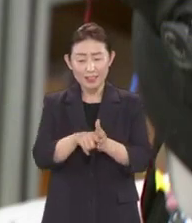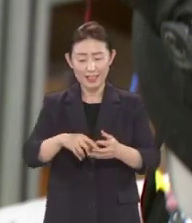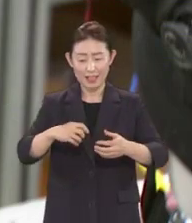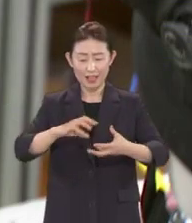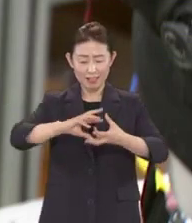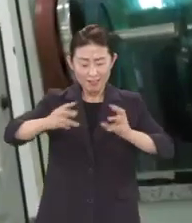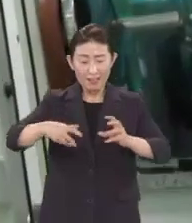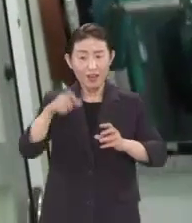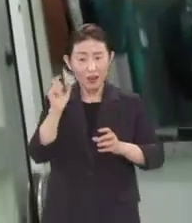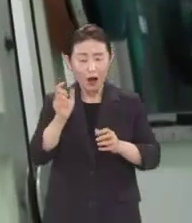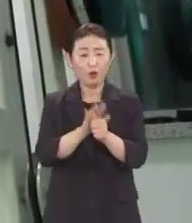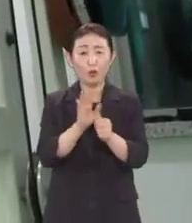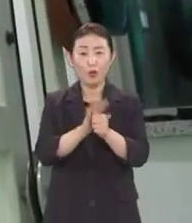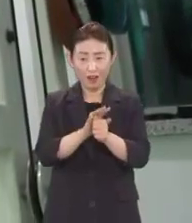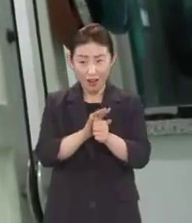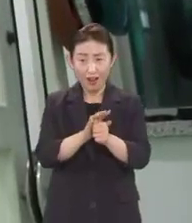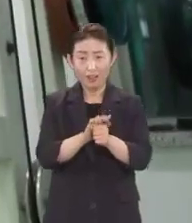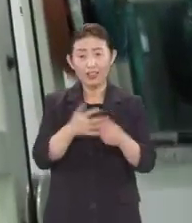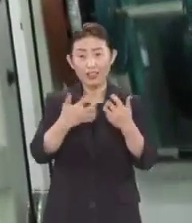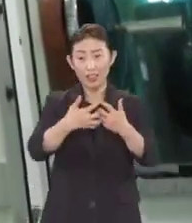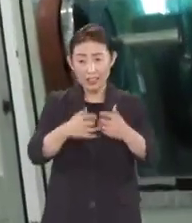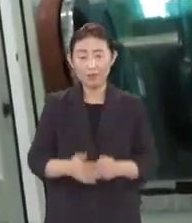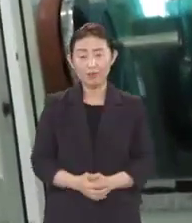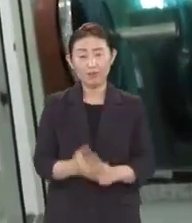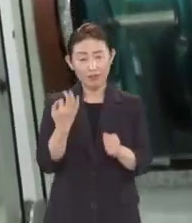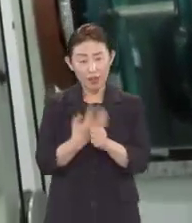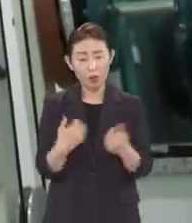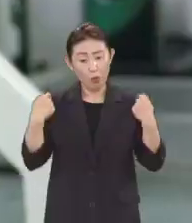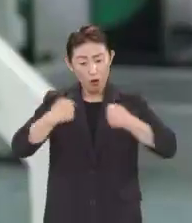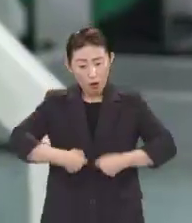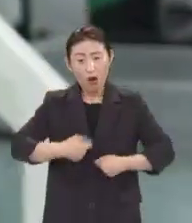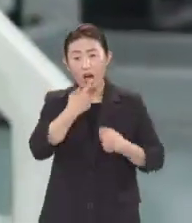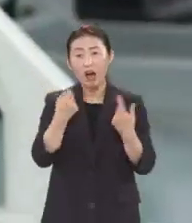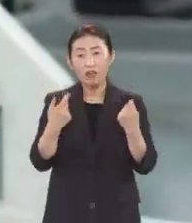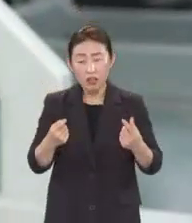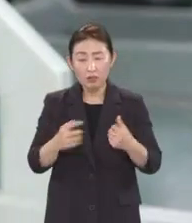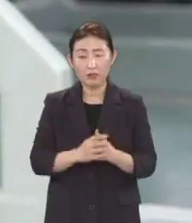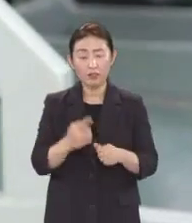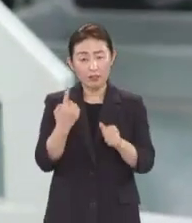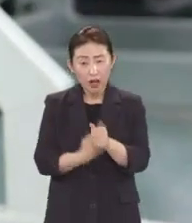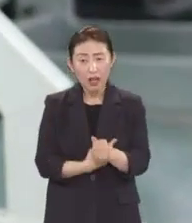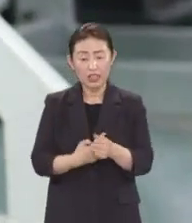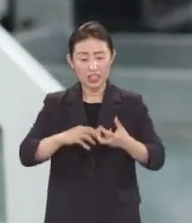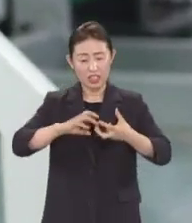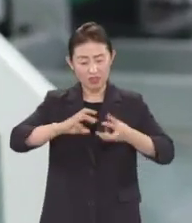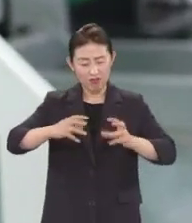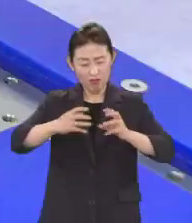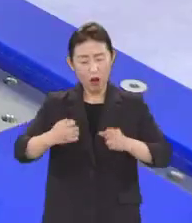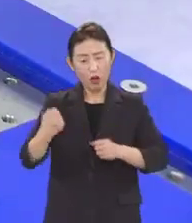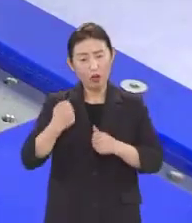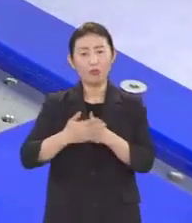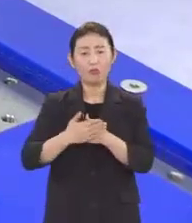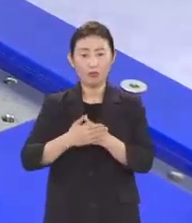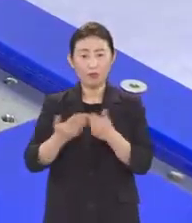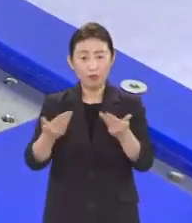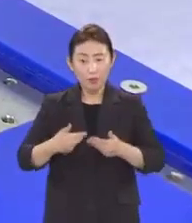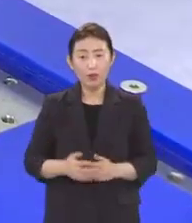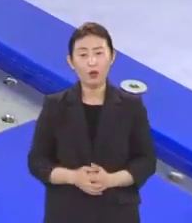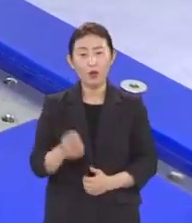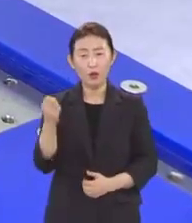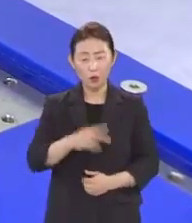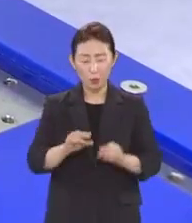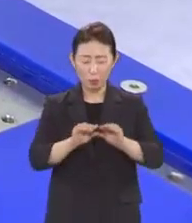보조 로봇도 개발됐습니다. 간편하게 옷처럼 입기만 하면 로봇 근육이 알아서 힘을 낼 수 있게 해주는 겁니다. 이